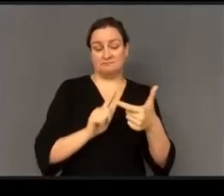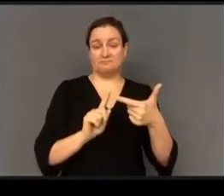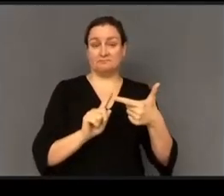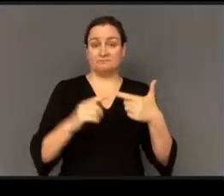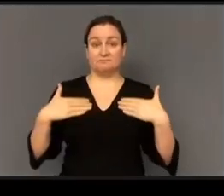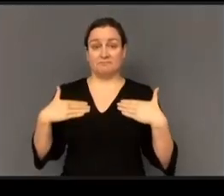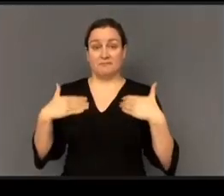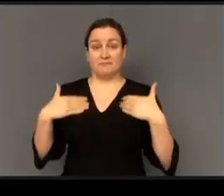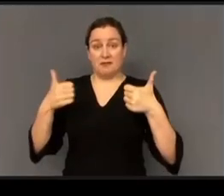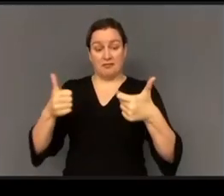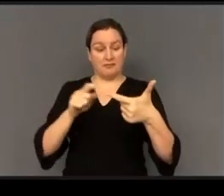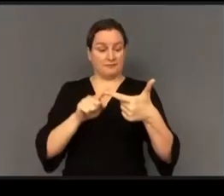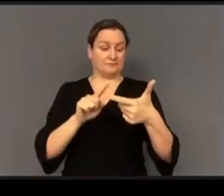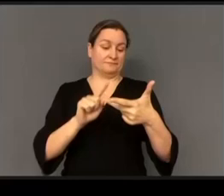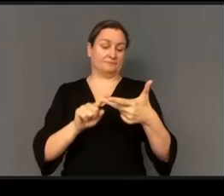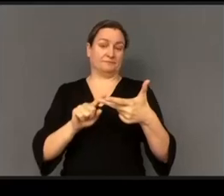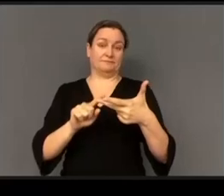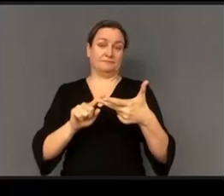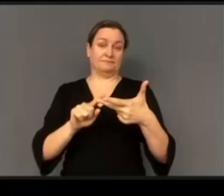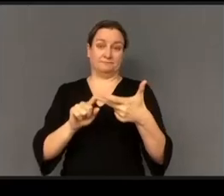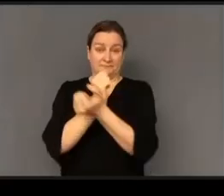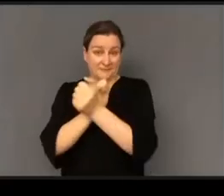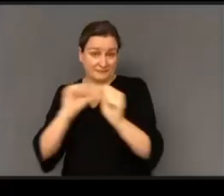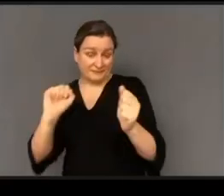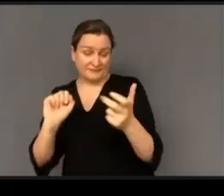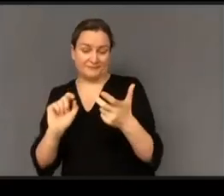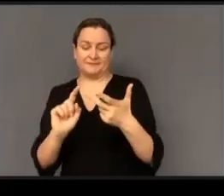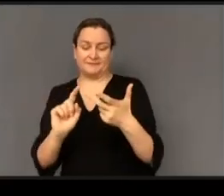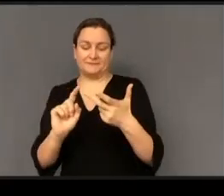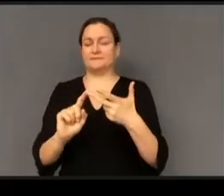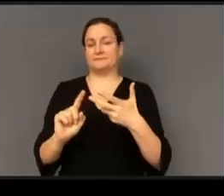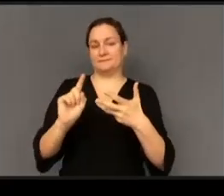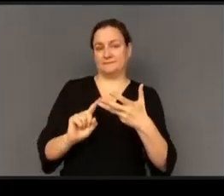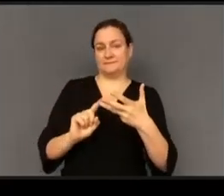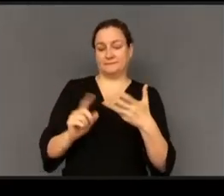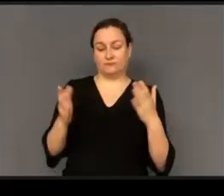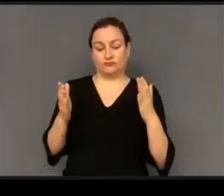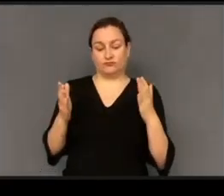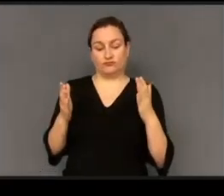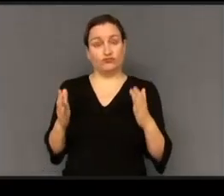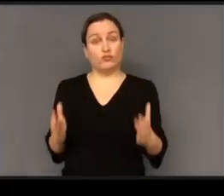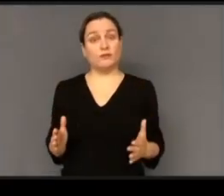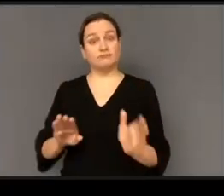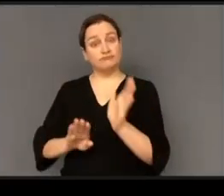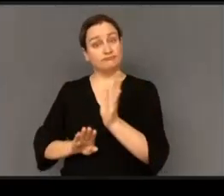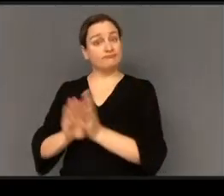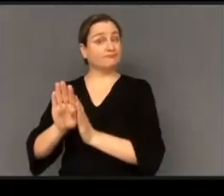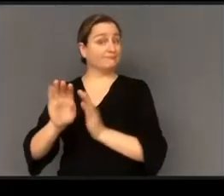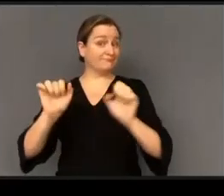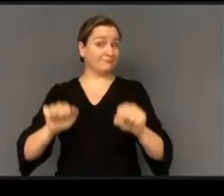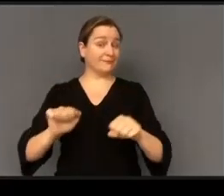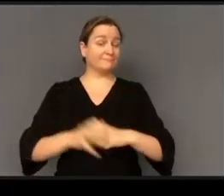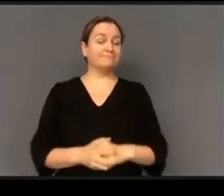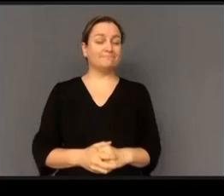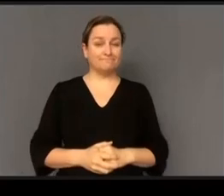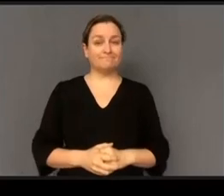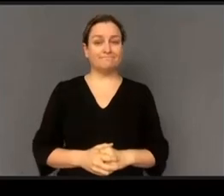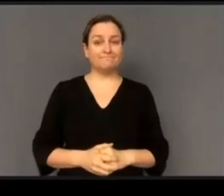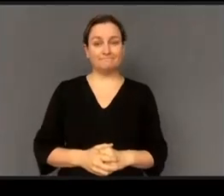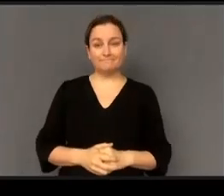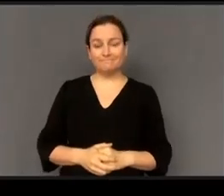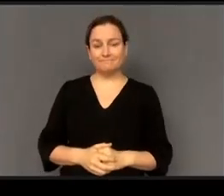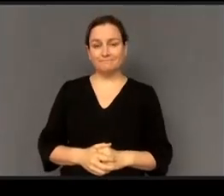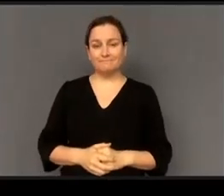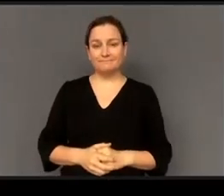والامن وكذلك من اجل التنميه المستمره للعنصر